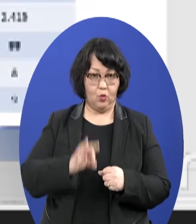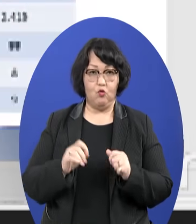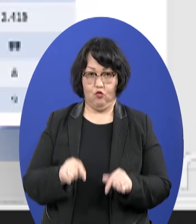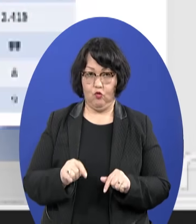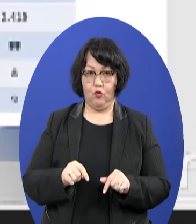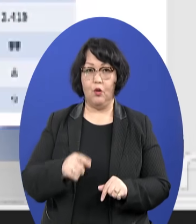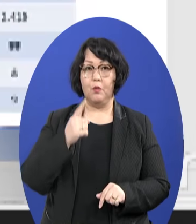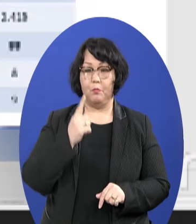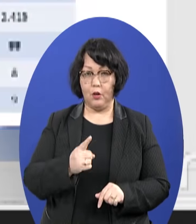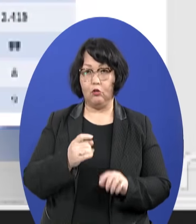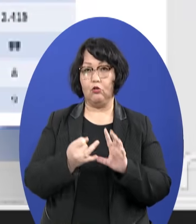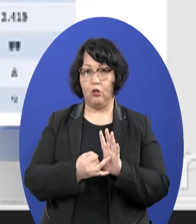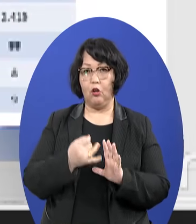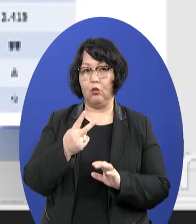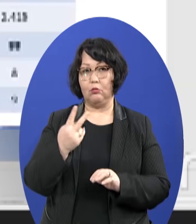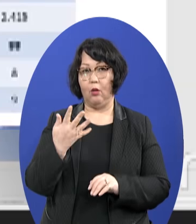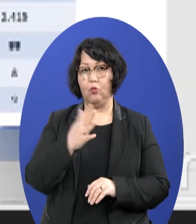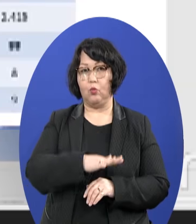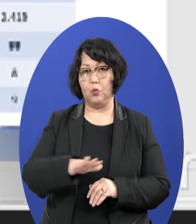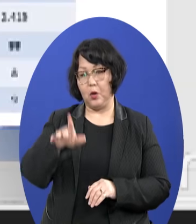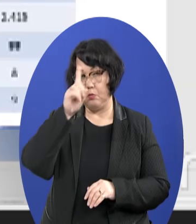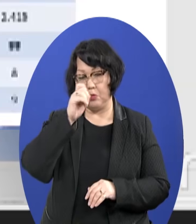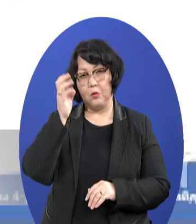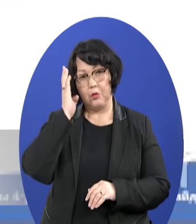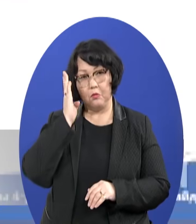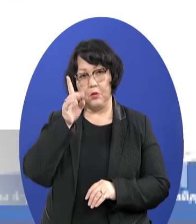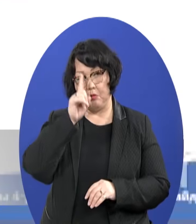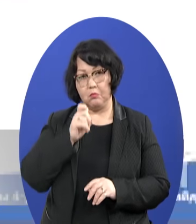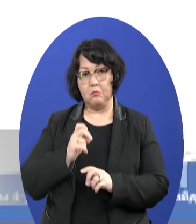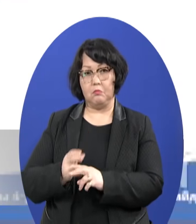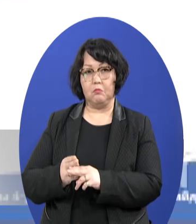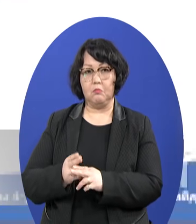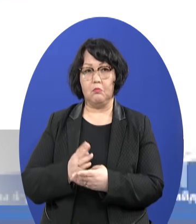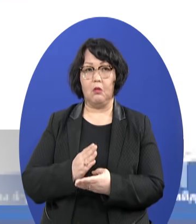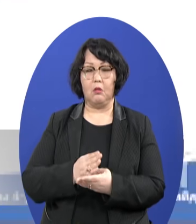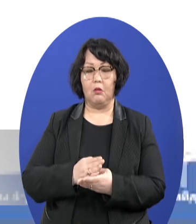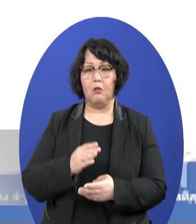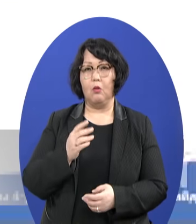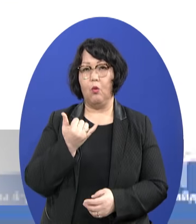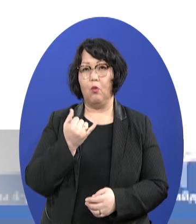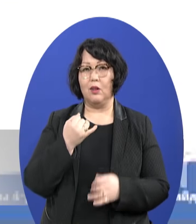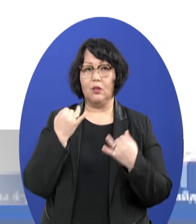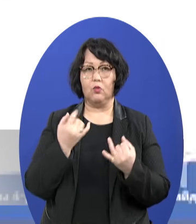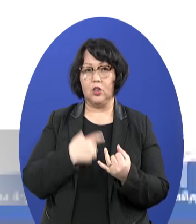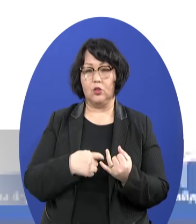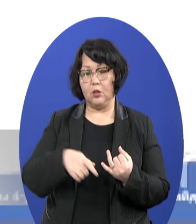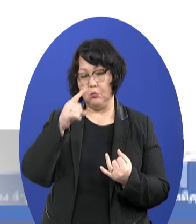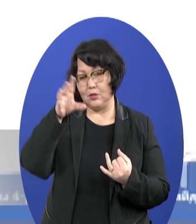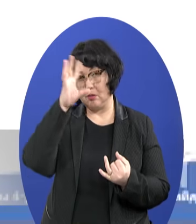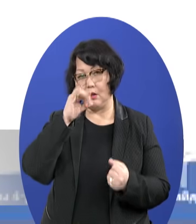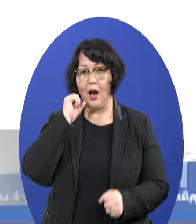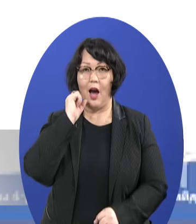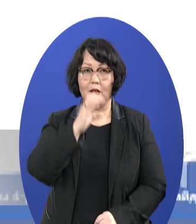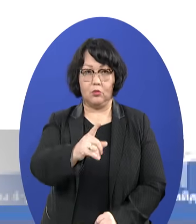байдлаар 1725 хүүхэд эмнэлэгт хэвтэн эмчлүүлж байна. Нөхцөл байдлаа холбогдуулан улсын их хурлын гишүүд эрүүл мэндийн сайдаас мэдээлэл